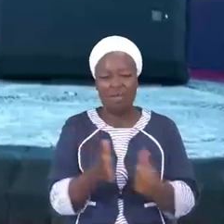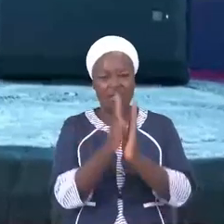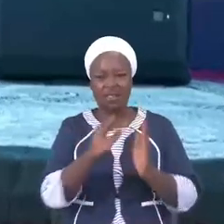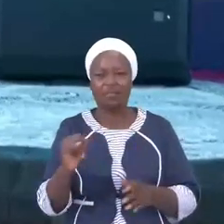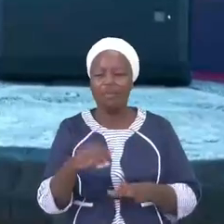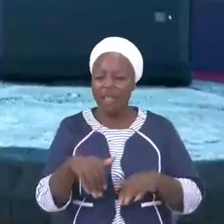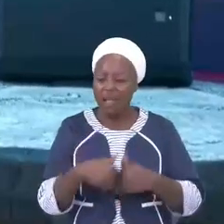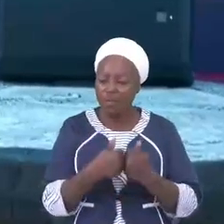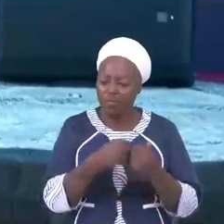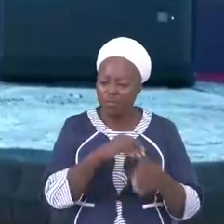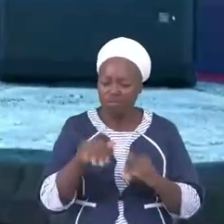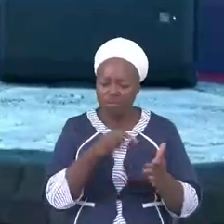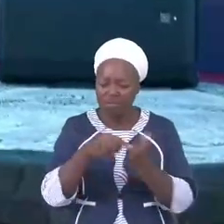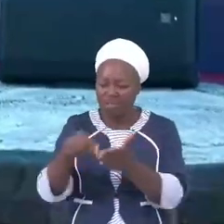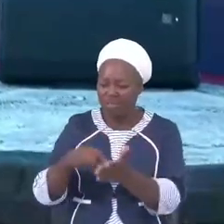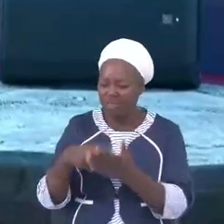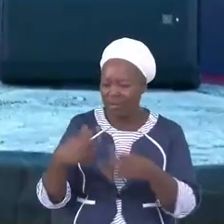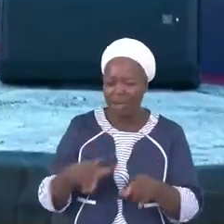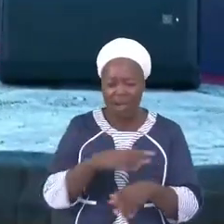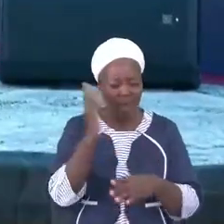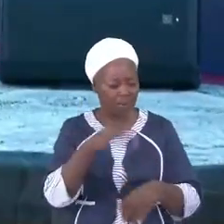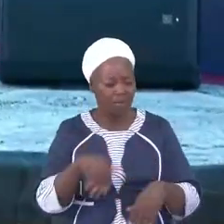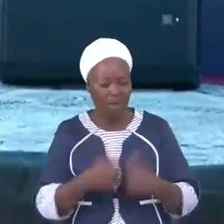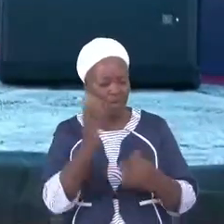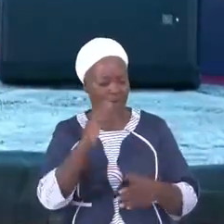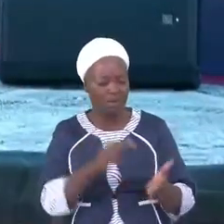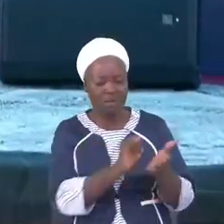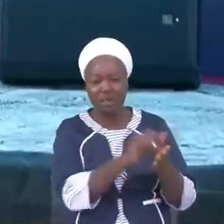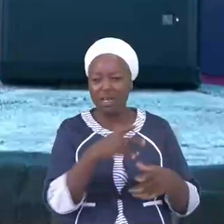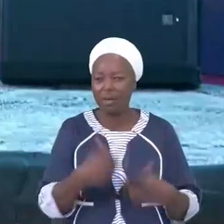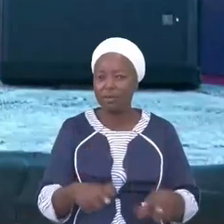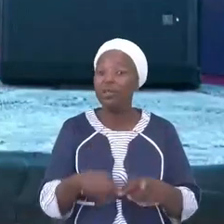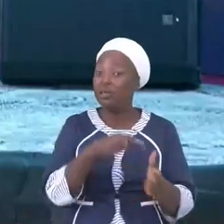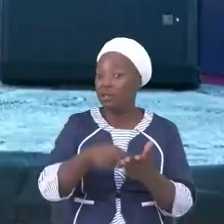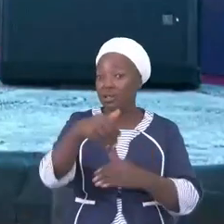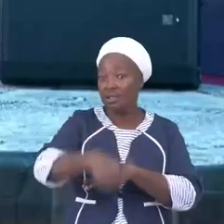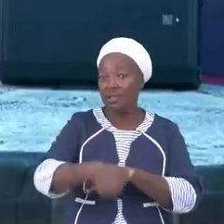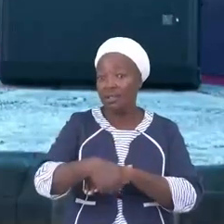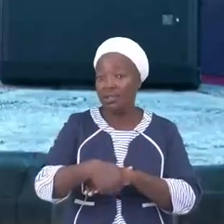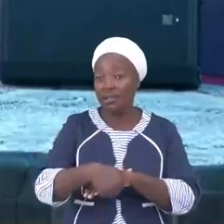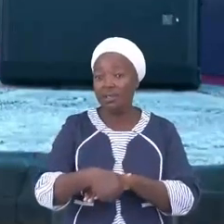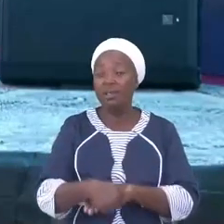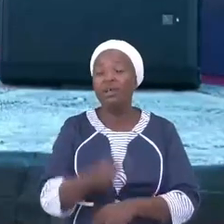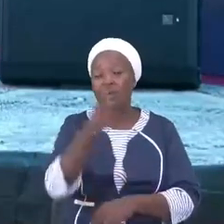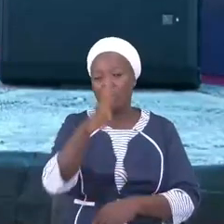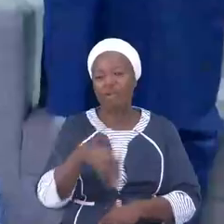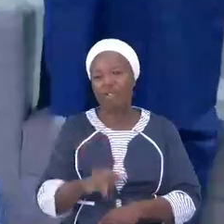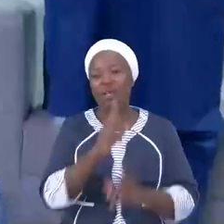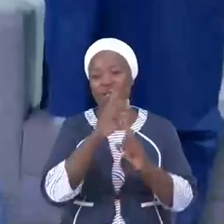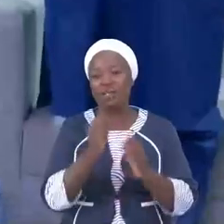se passer, comment cela va se passer. Ce soir, Dieu exauce encore les prières.